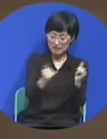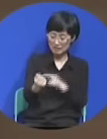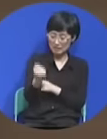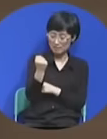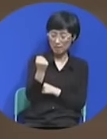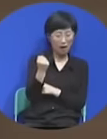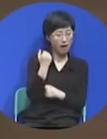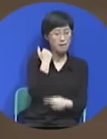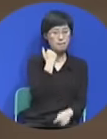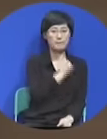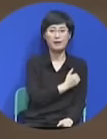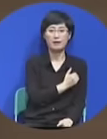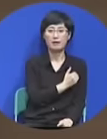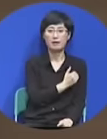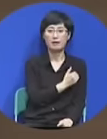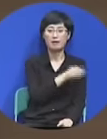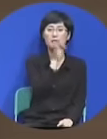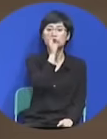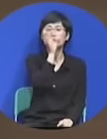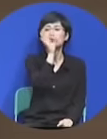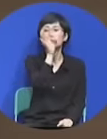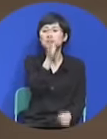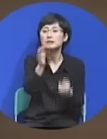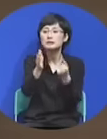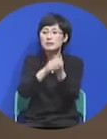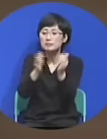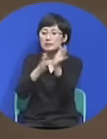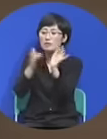보내서 깨뜨린 겁니다.